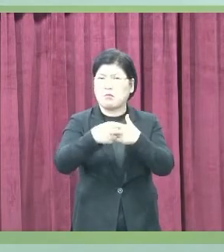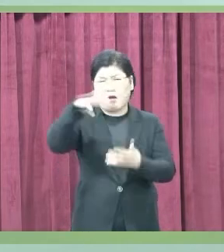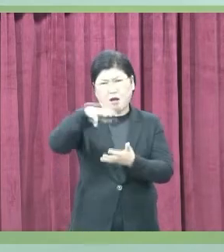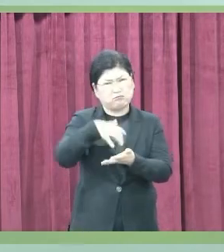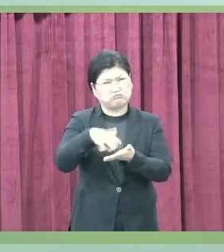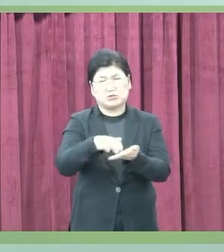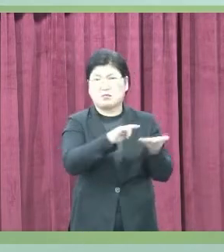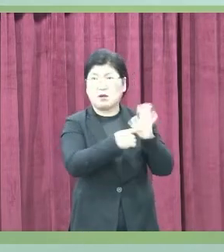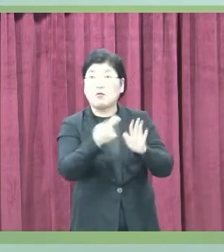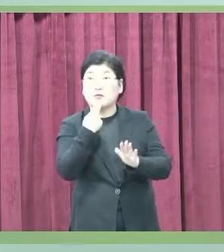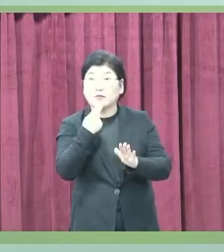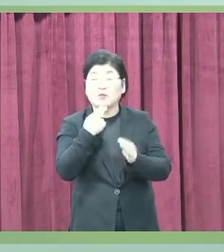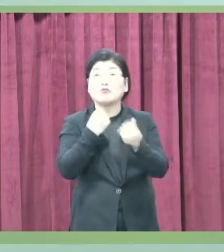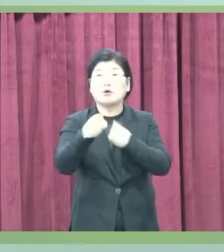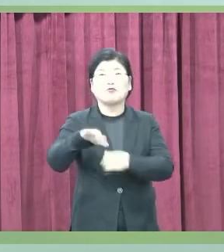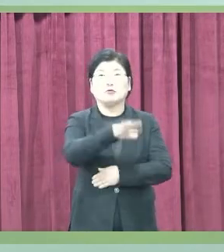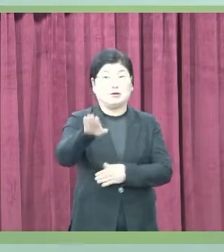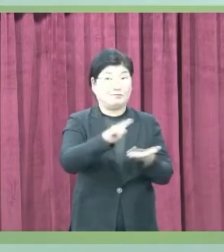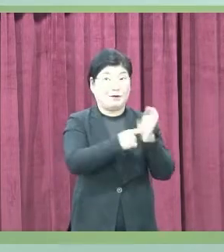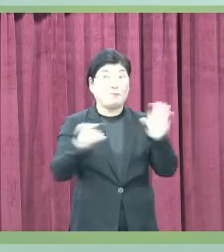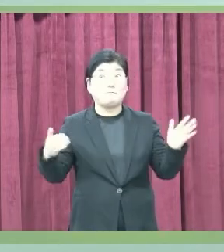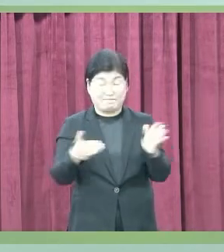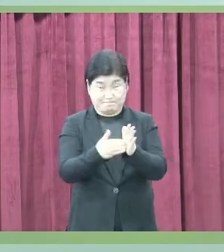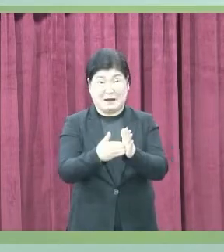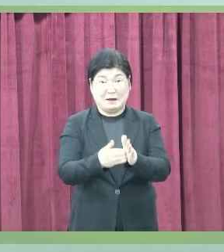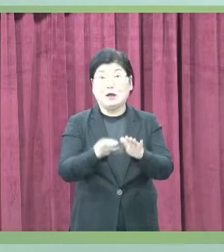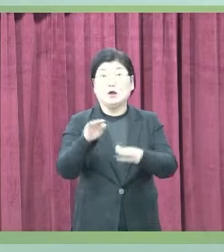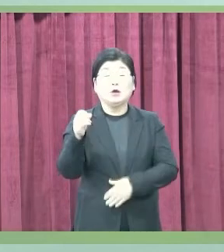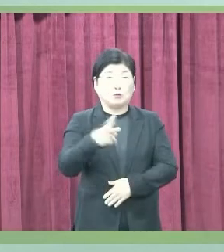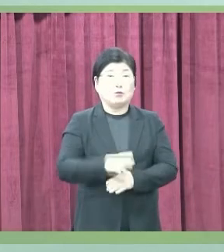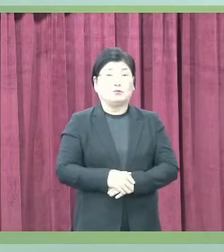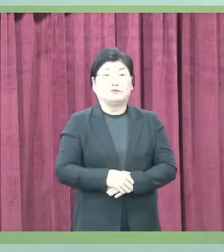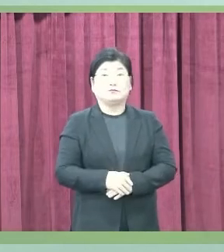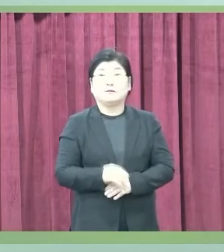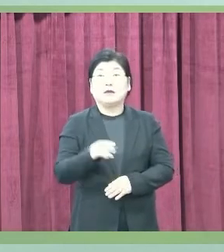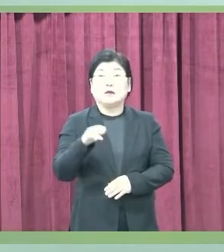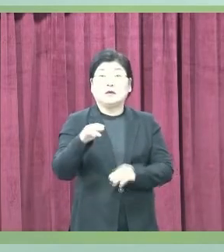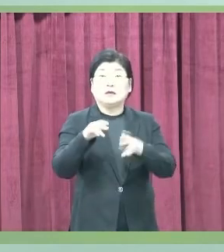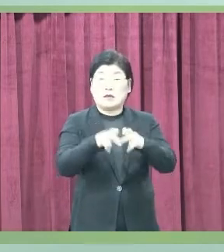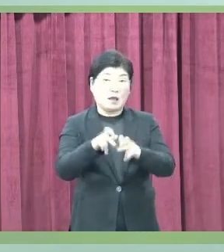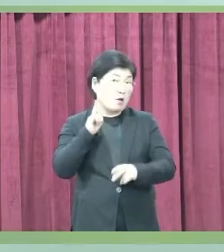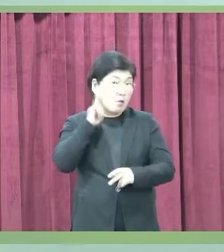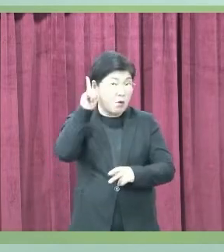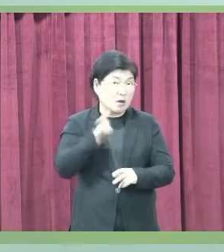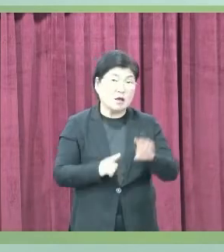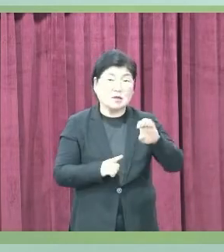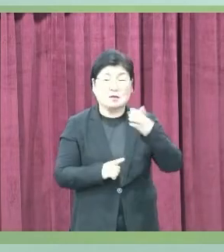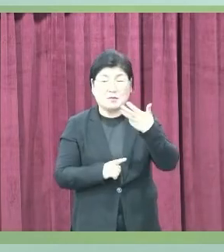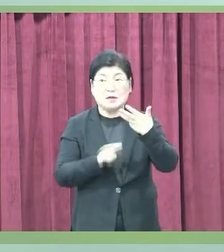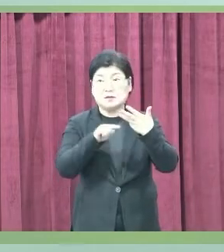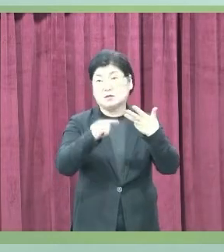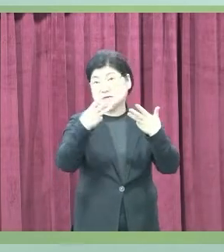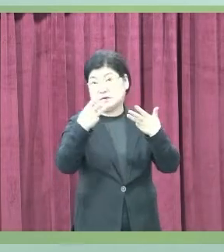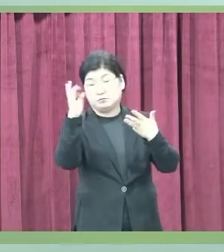저희가 냈고요. 여기를 보시면 장애인은 고혈압을 갖고 있는 사람이 48.3%예요.